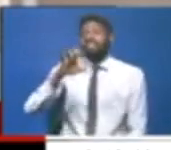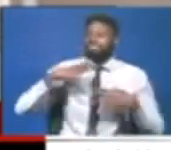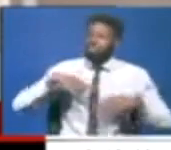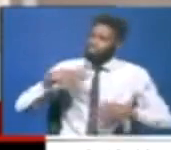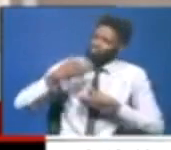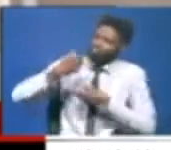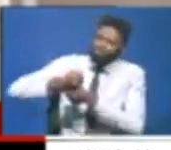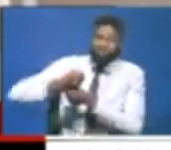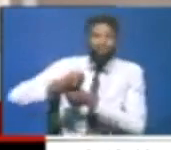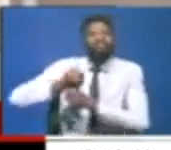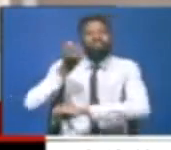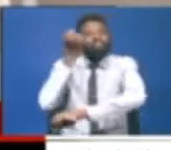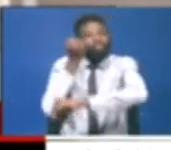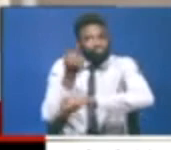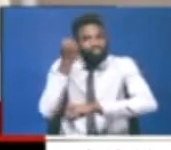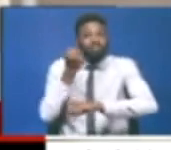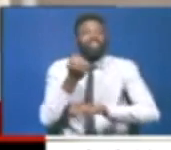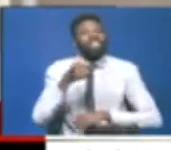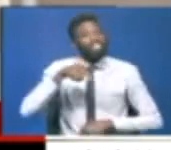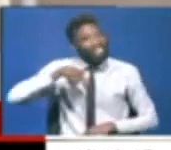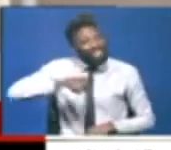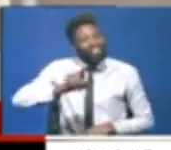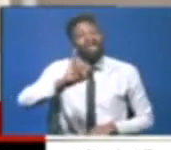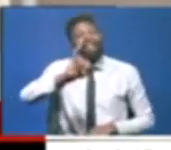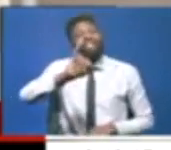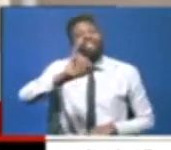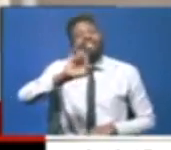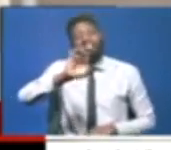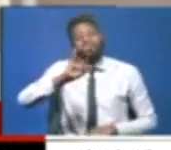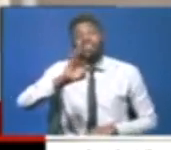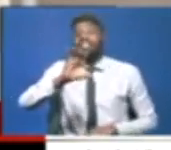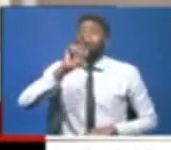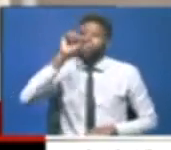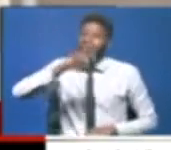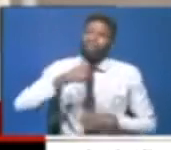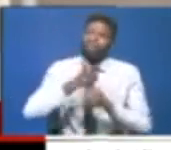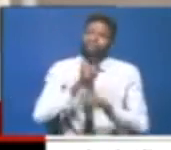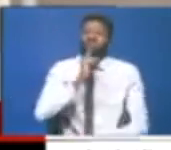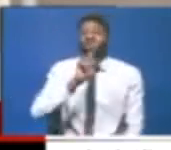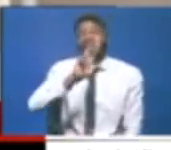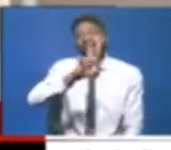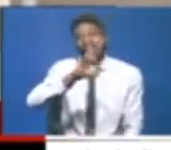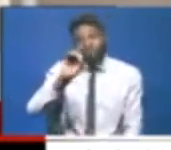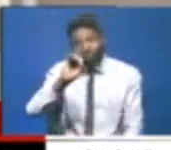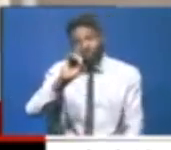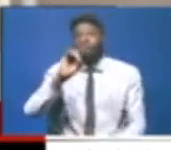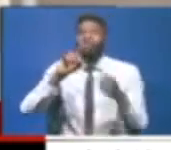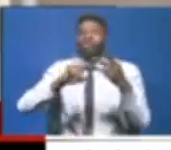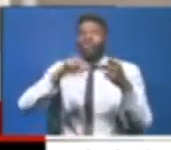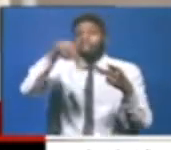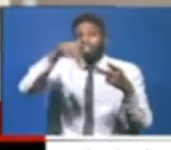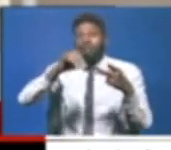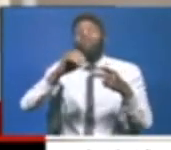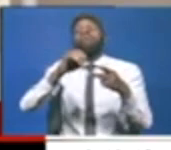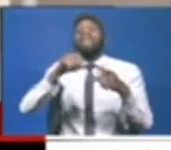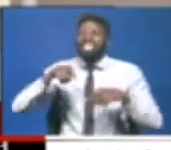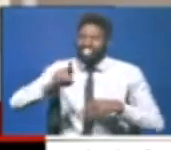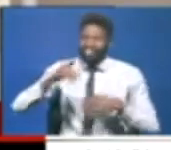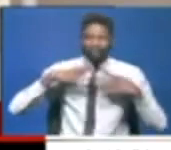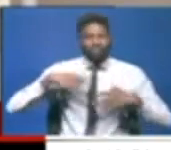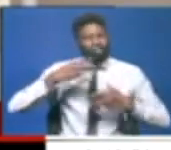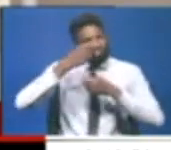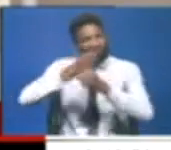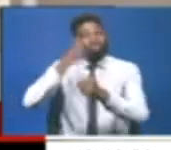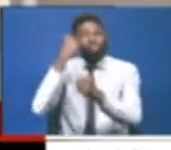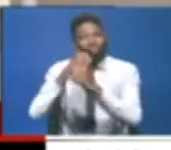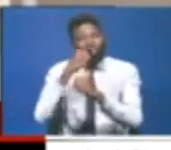kwamba returning officers, presiding officers ni watu ambao wanaweza kuaminika kufanya kazi yao. Jambo la tatu hapo